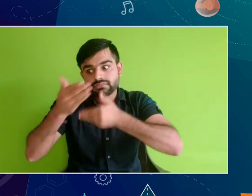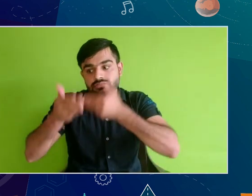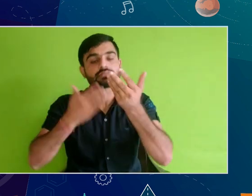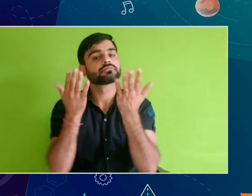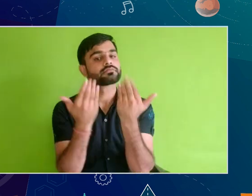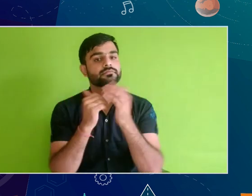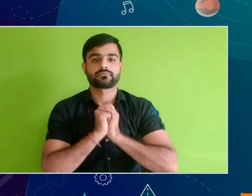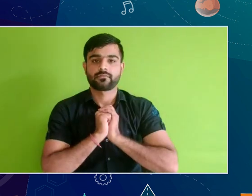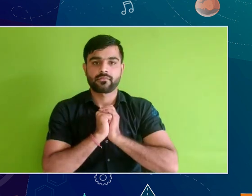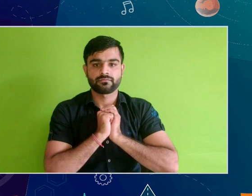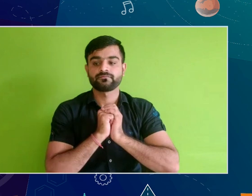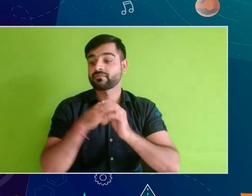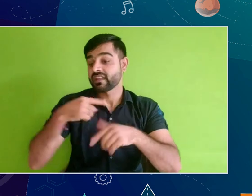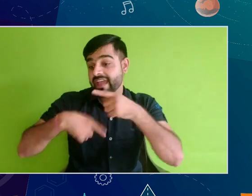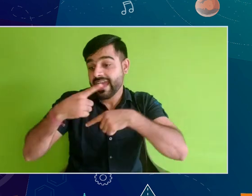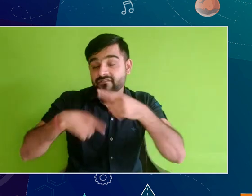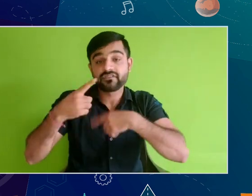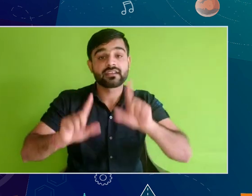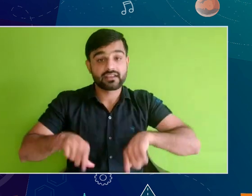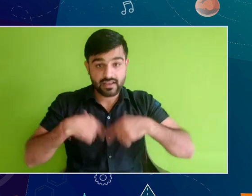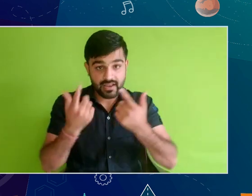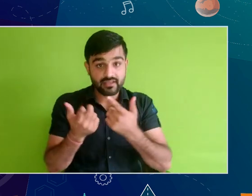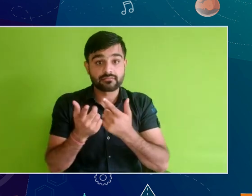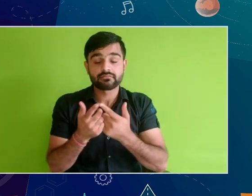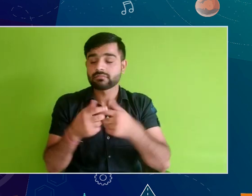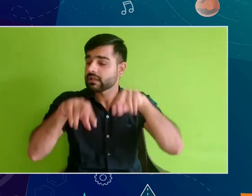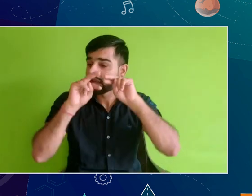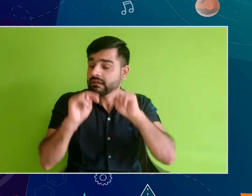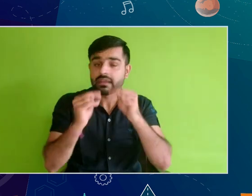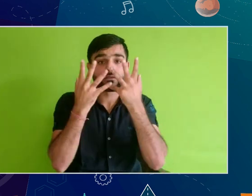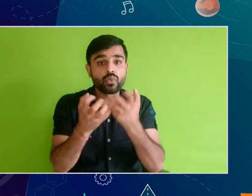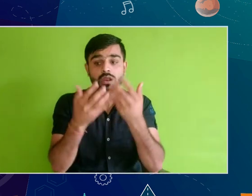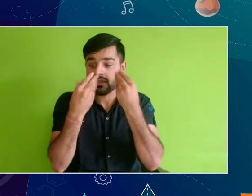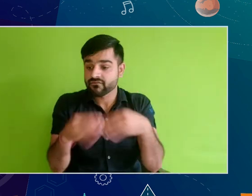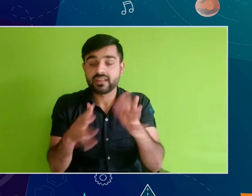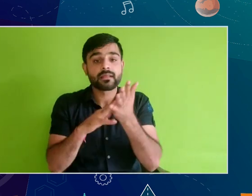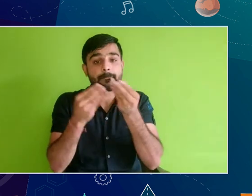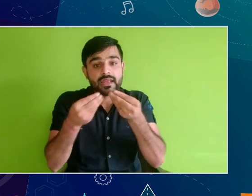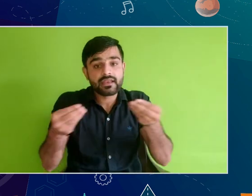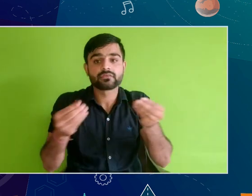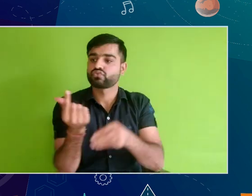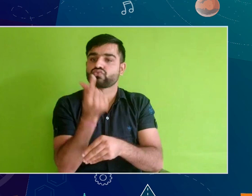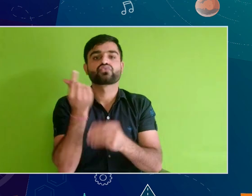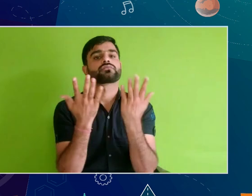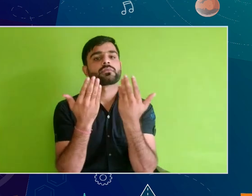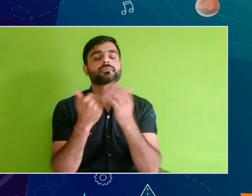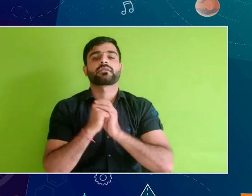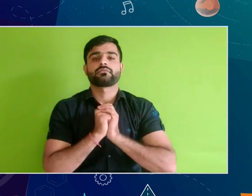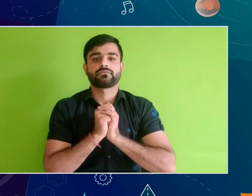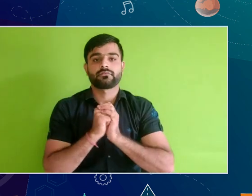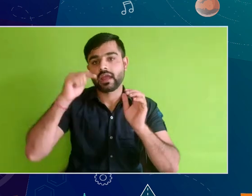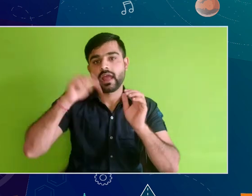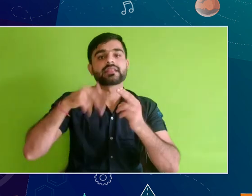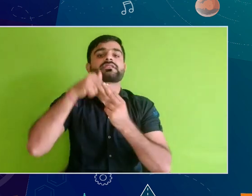कैसे वो डेली मर्रा में अपनी नीड के अकॉर्डिंग वेस्ट मटेरियल को भी यूज कर सके। इसीलिए आज की स्टोरी का नाम भी